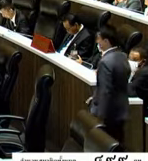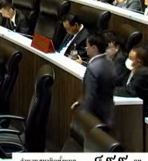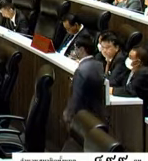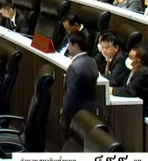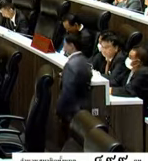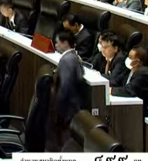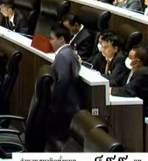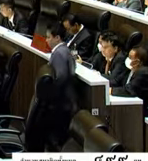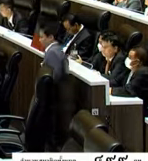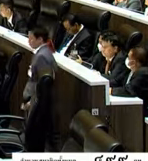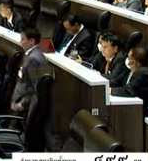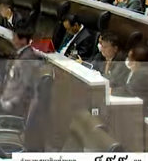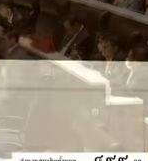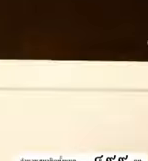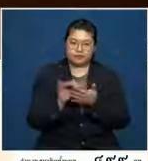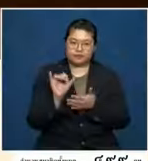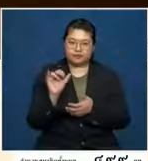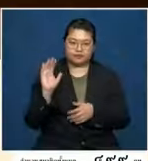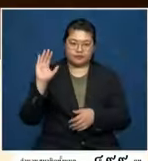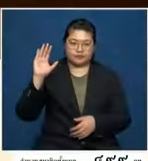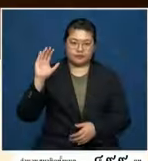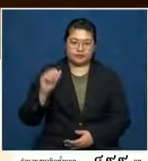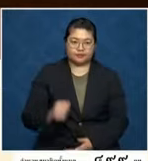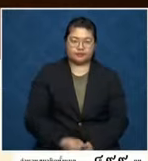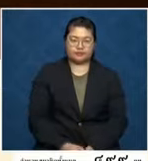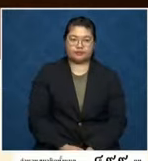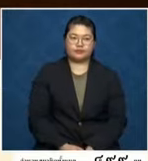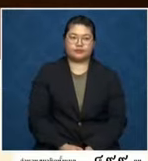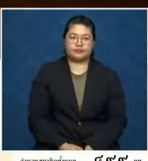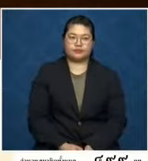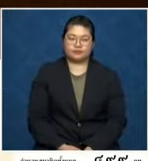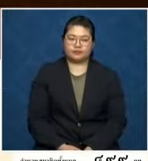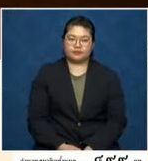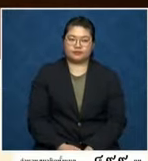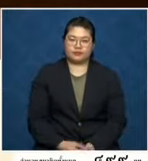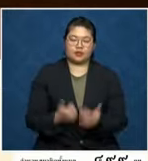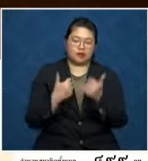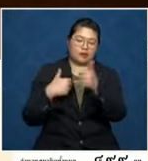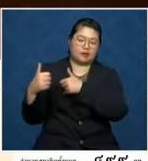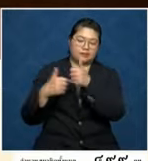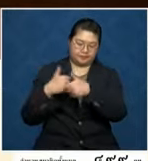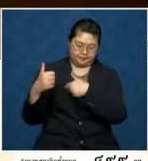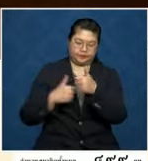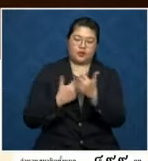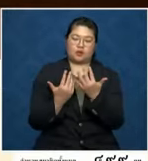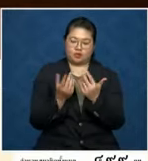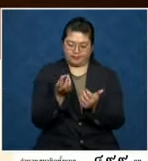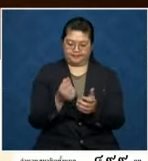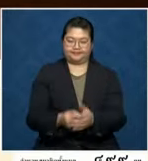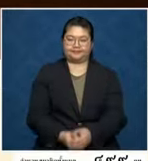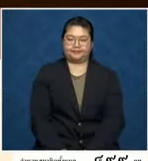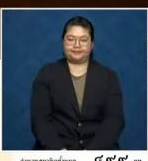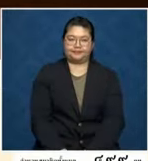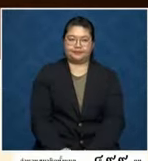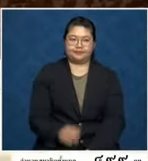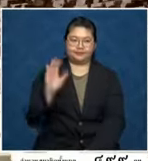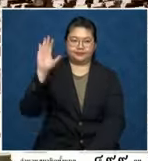ครับยังมีท่านใดไม่ได้แสดงตนไหมครับยังมีสมาชิกทยอยเดินเข้ามานะครับจะรอสักครู่นะครับ ท่านประธ